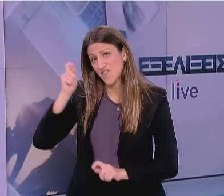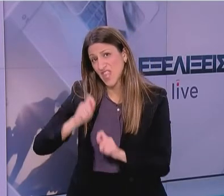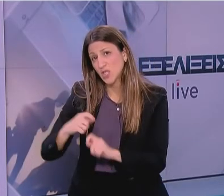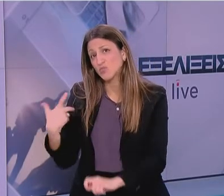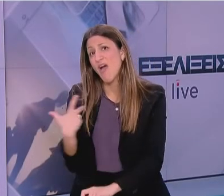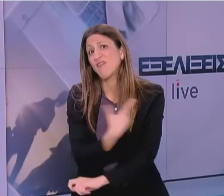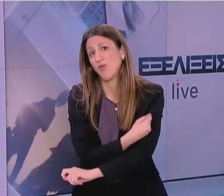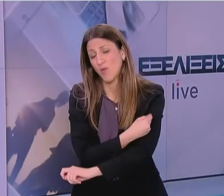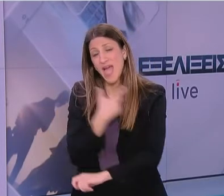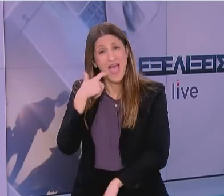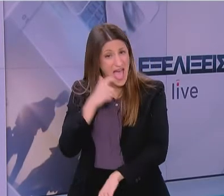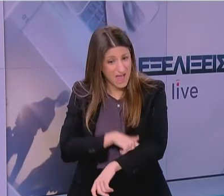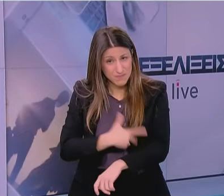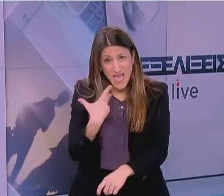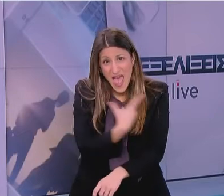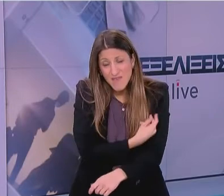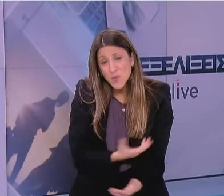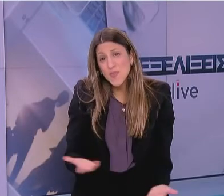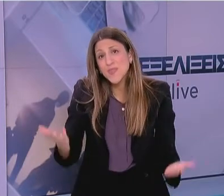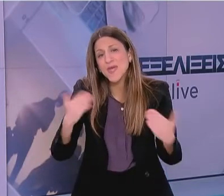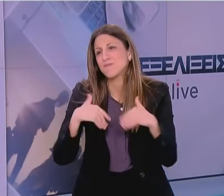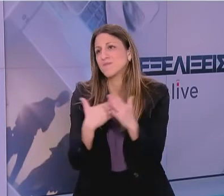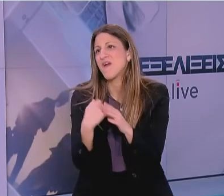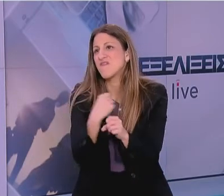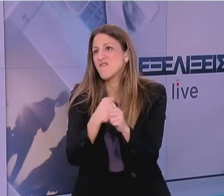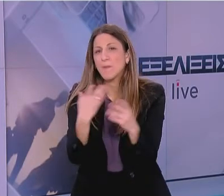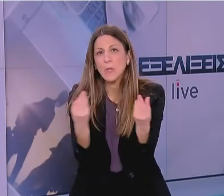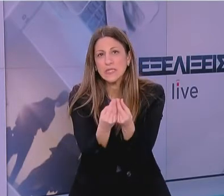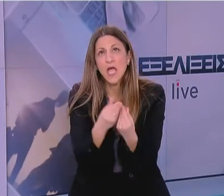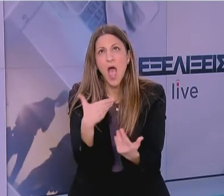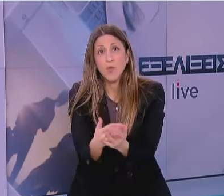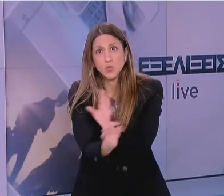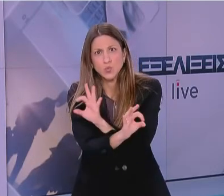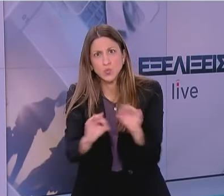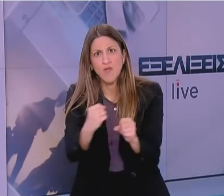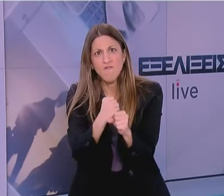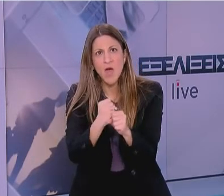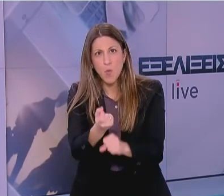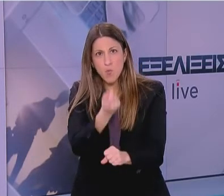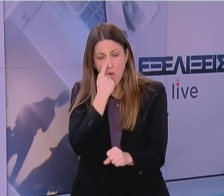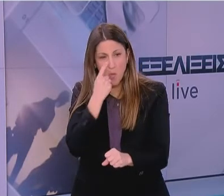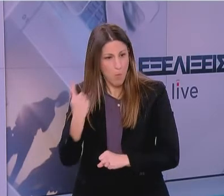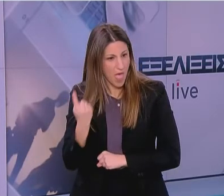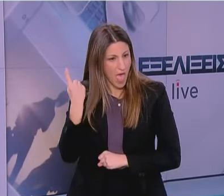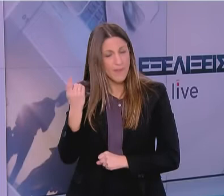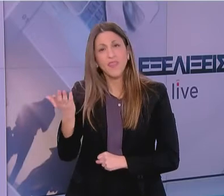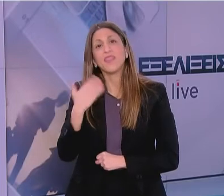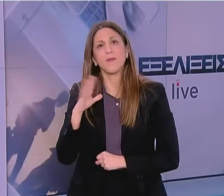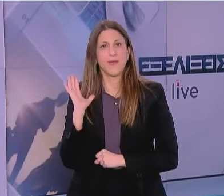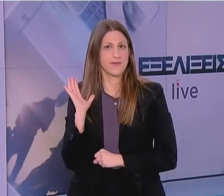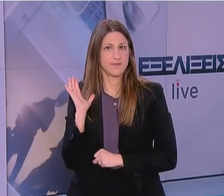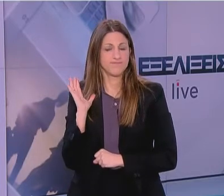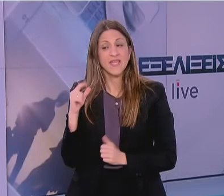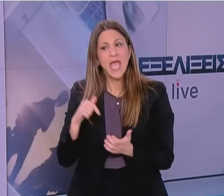τη στιγμή δεν υπάρχει επιστημονικά αποδεδειγμένο φάρμακο το οποίο να οδηγεί με μαθηματική ακρίβεια στην προφύλαξη από την